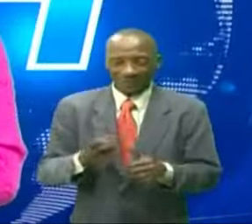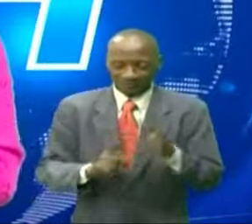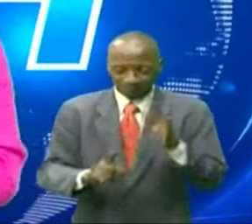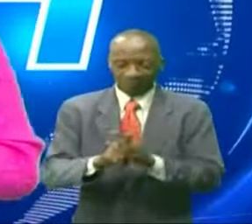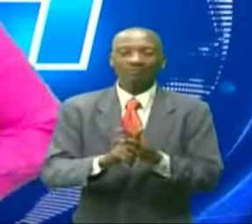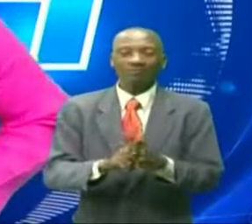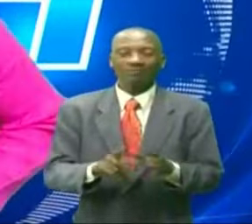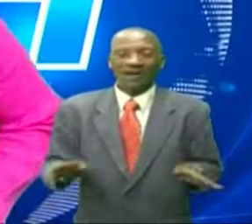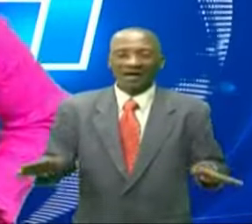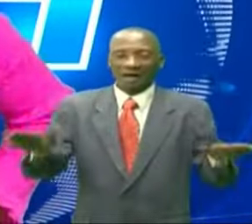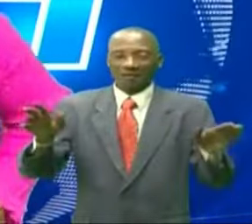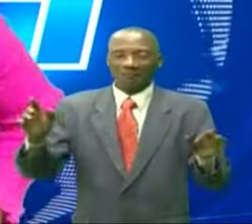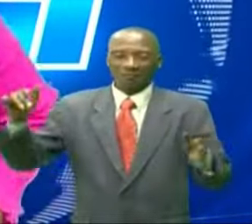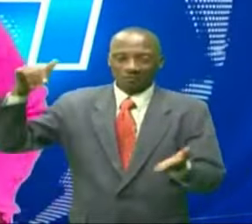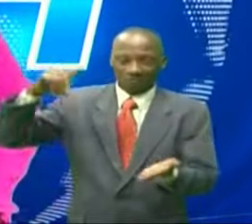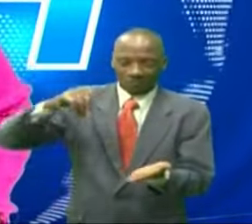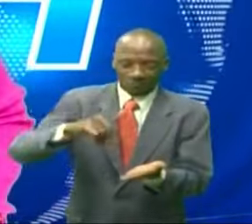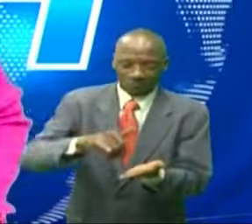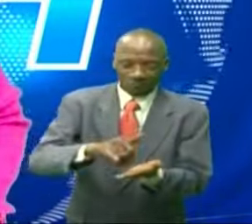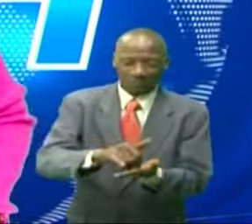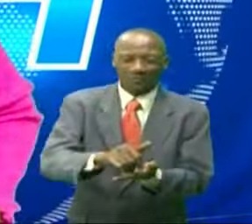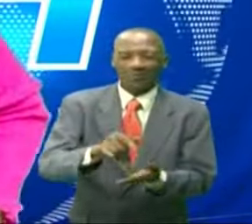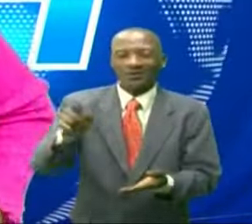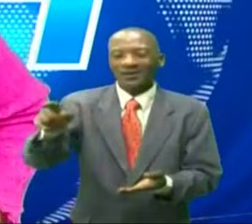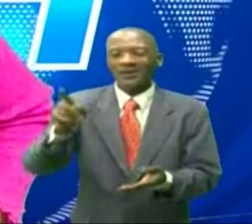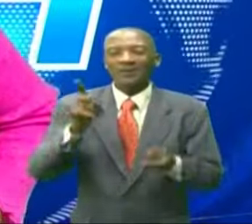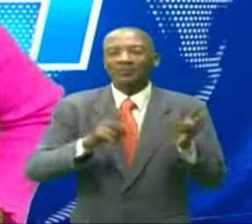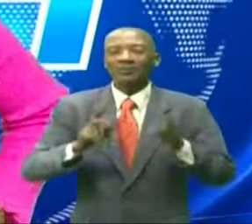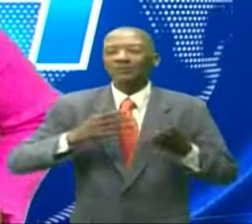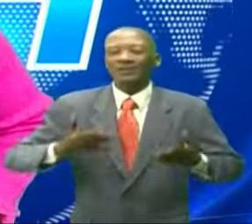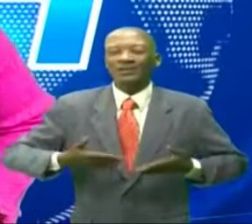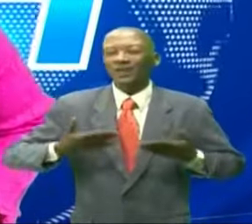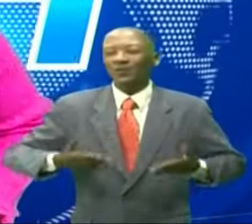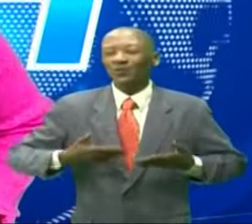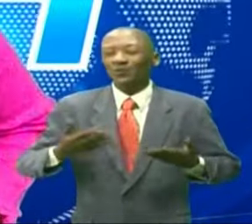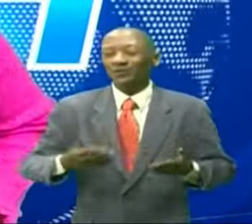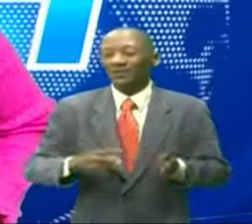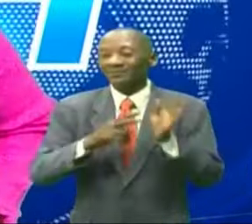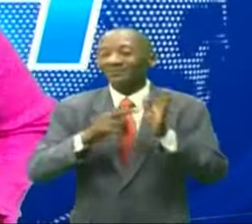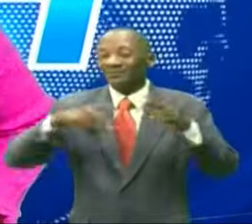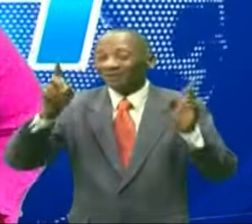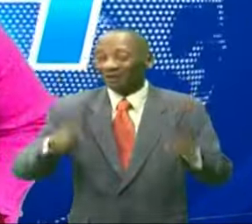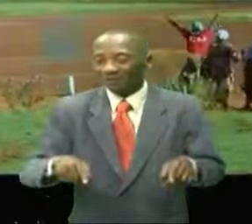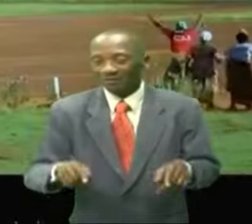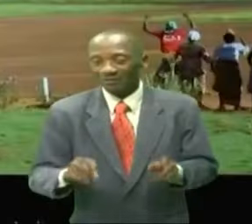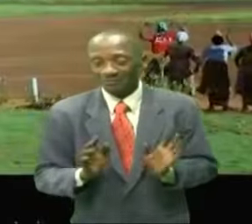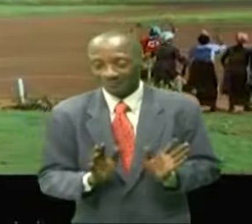initiative. L'escale plutôt a été fermée depuis 2016. Reportage.